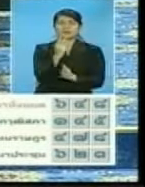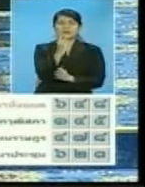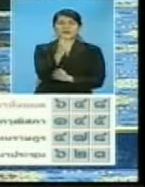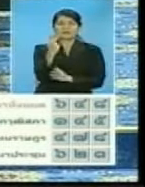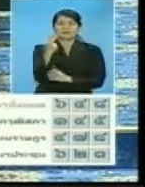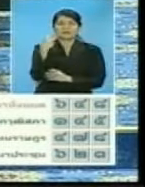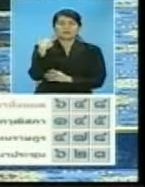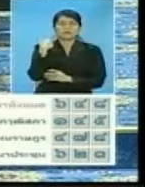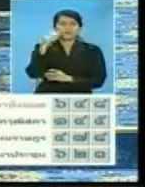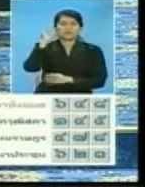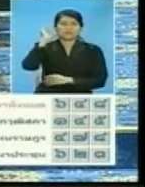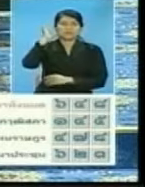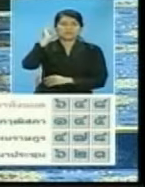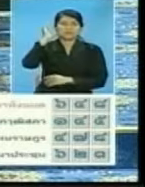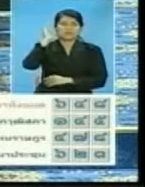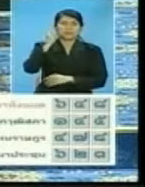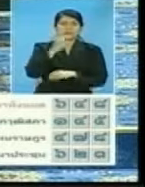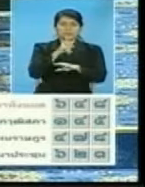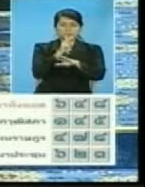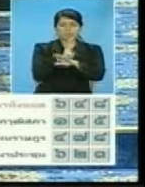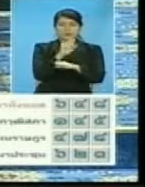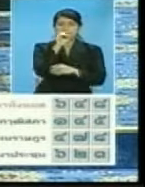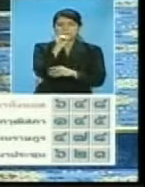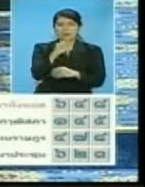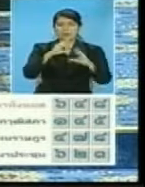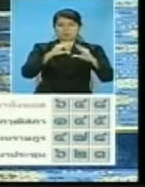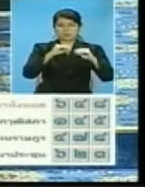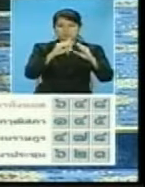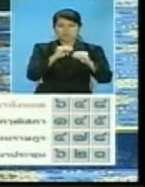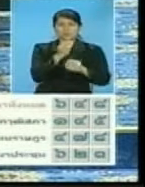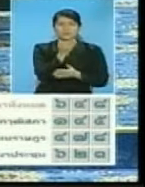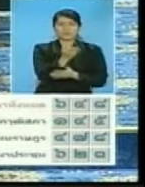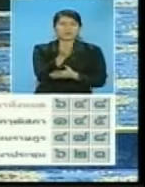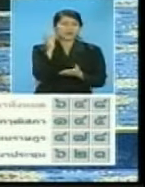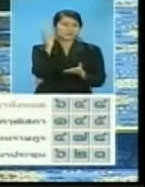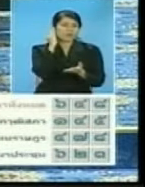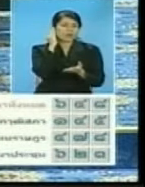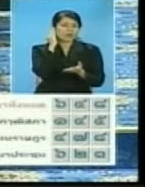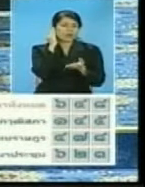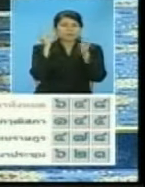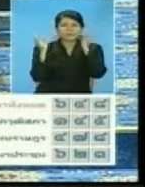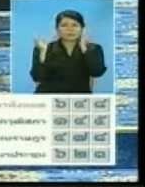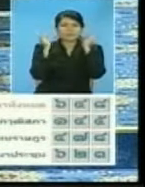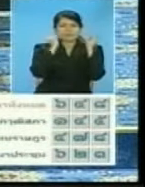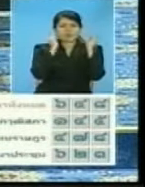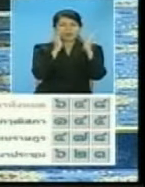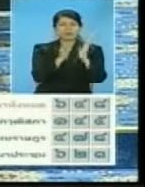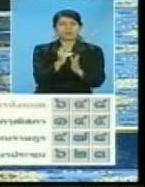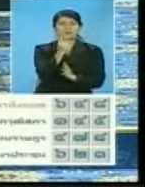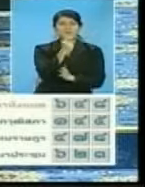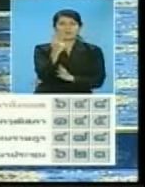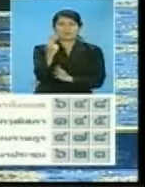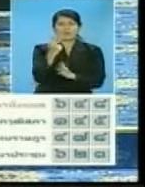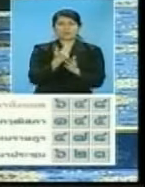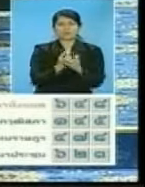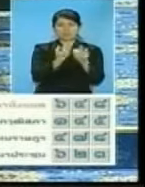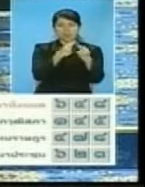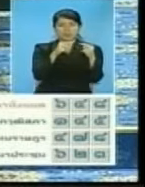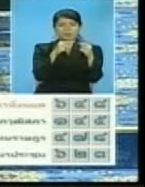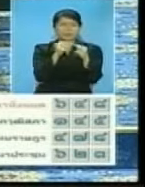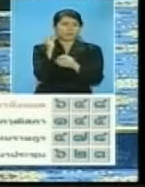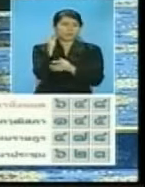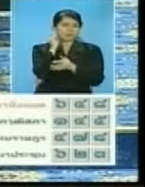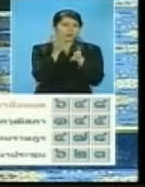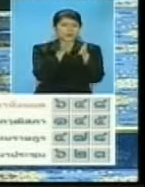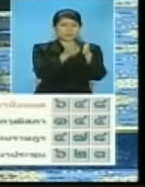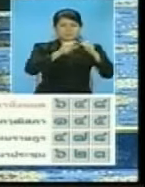กันเลยแล้วท่านประธานก็บอกกับที่ประชุมบอกว่าขอฟังความเห็นของอีกสัก 2-3 ท่านแต่ท่านฟังแต่ฝ่ายรัฐ